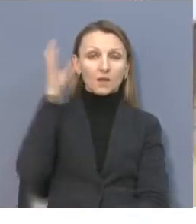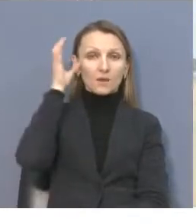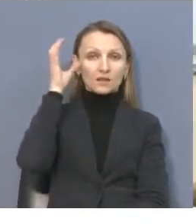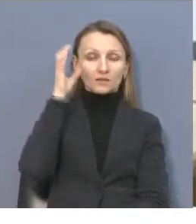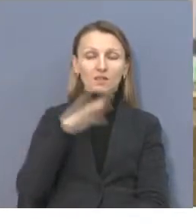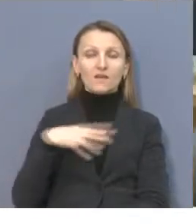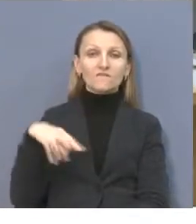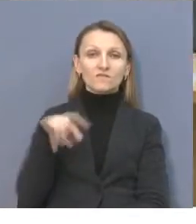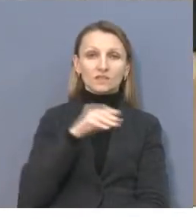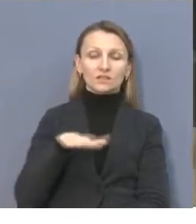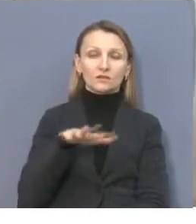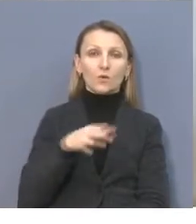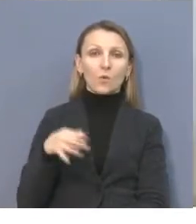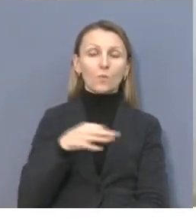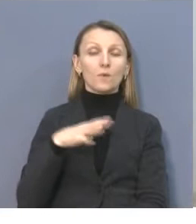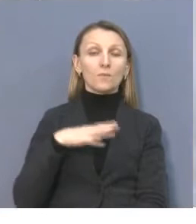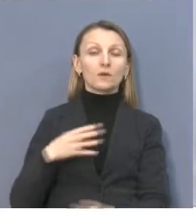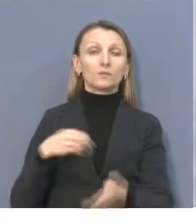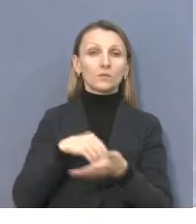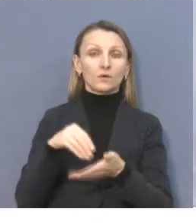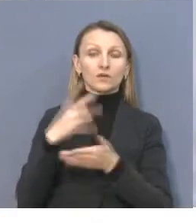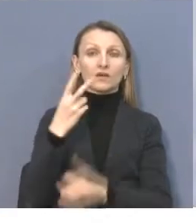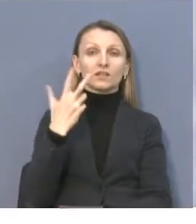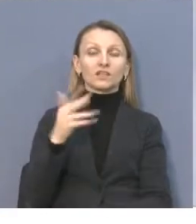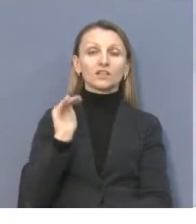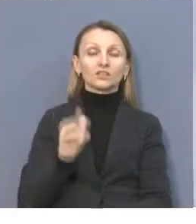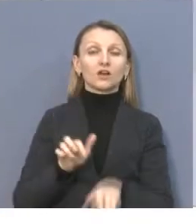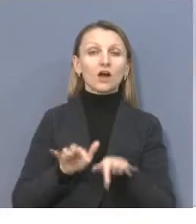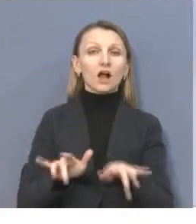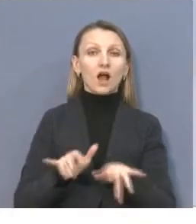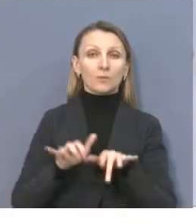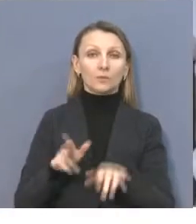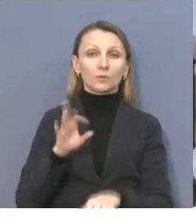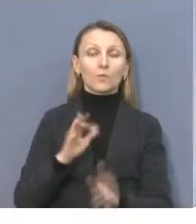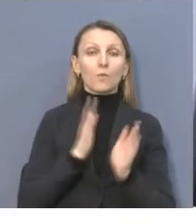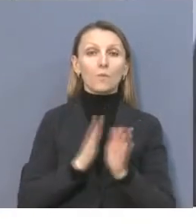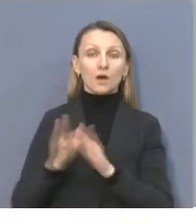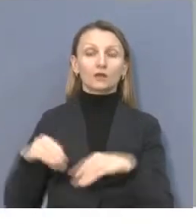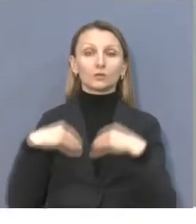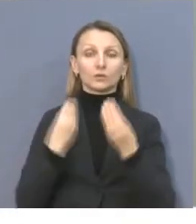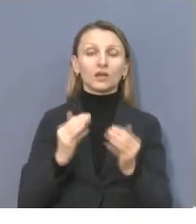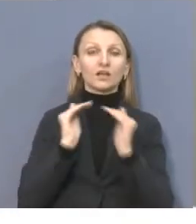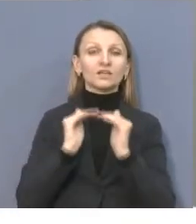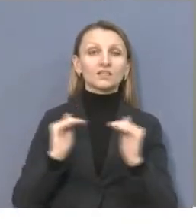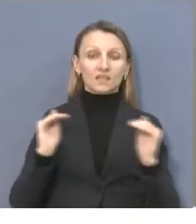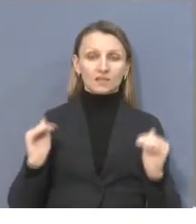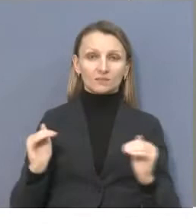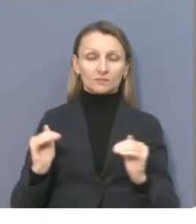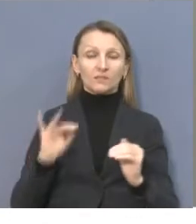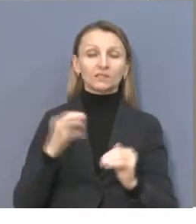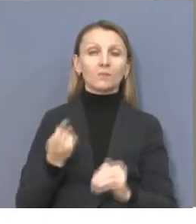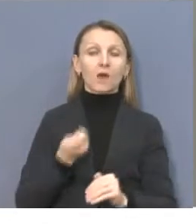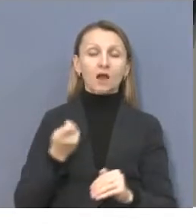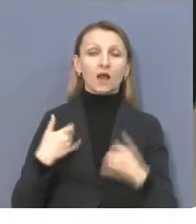при поддержке правительства были приобретены 23 тысяч компьютеров которых приоритетном порядке предоставлены детям из малообеспеченных семей